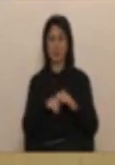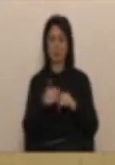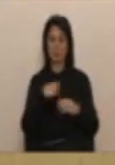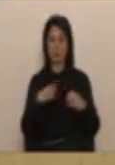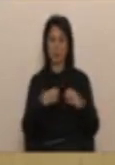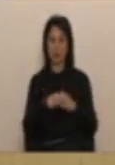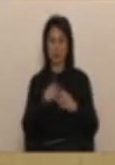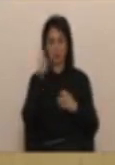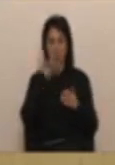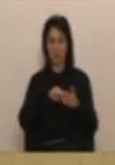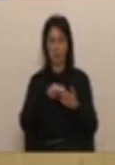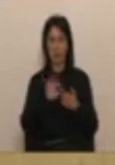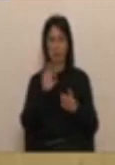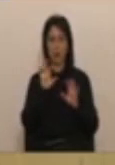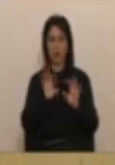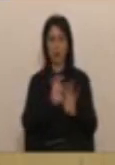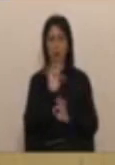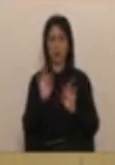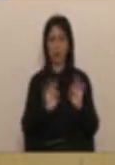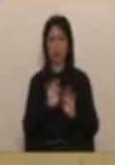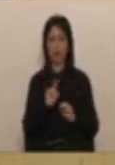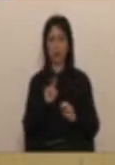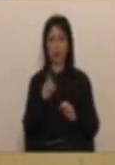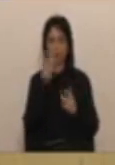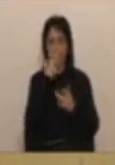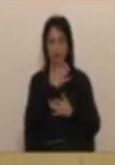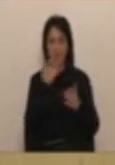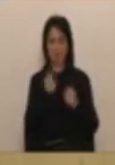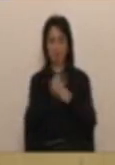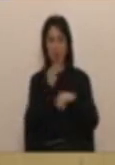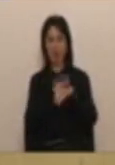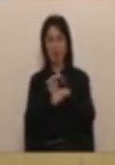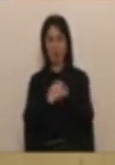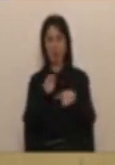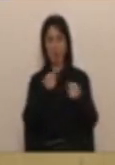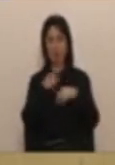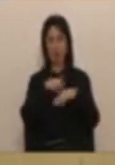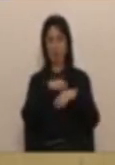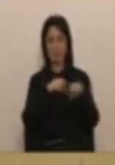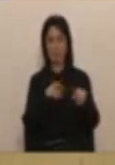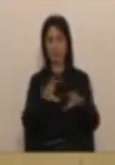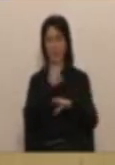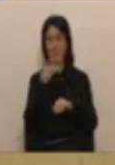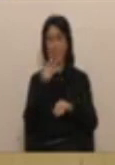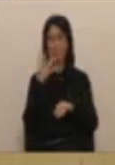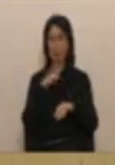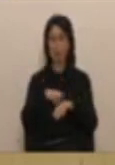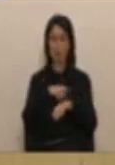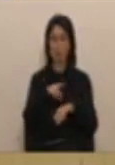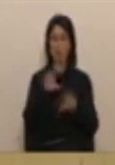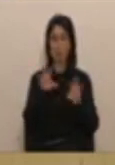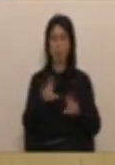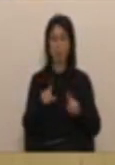გუნდმა დავაინიცირეთ აღნიშნული კანონპროექტი, რომ საჯაროდ გამოვლინდეს, როგორც მართველი პარტიის, ასევე ყველა პოლიტიკური პარტიის